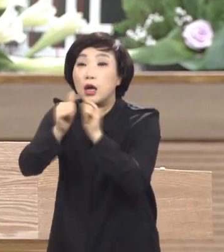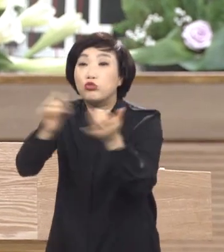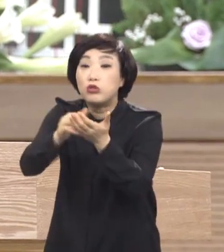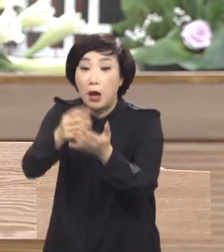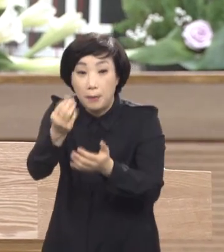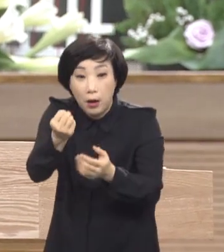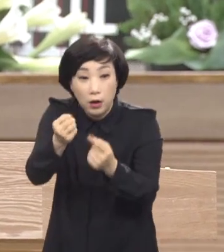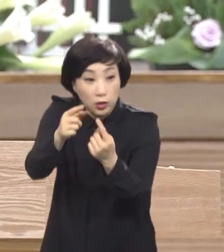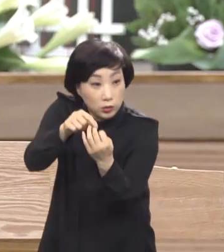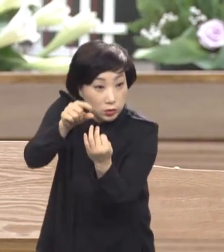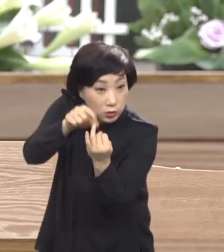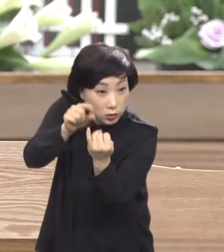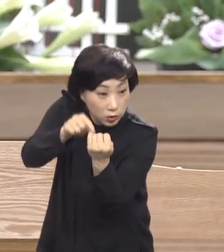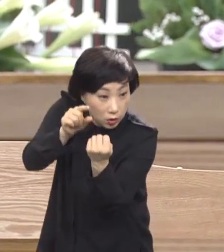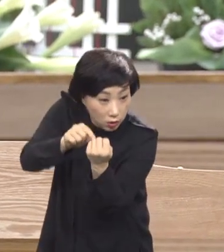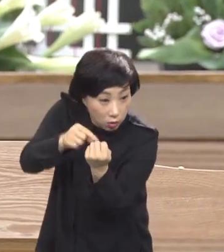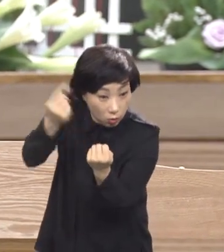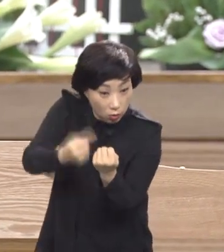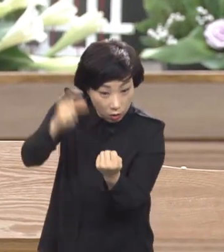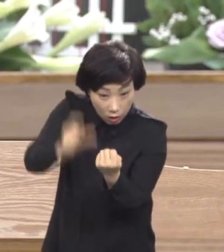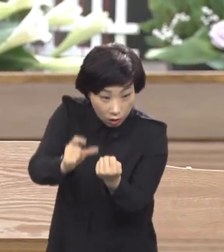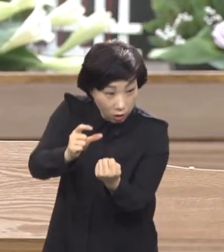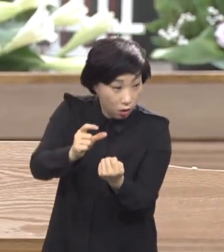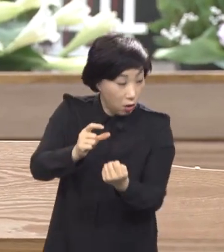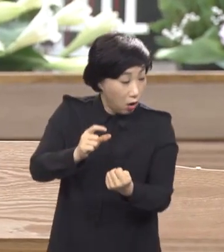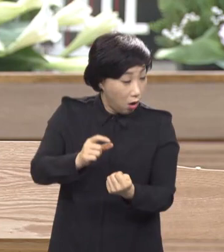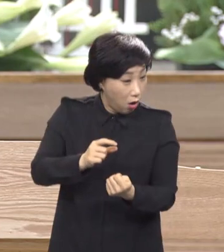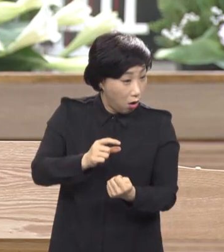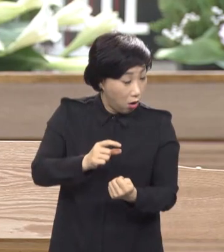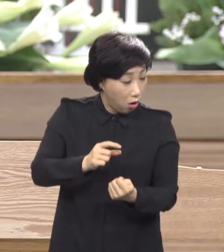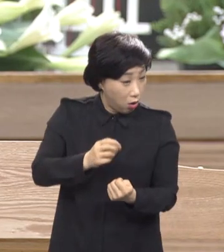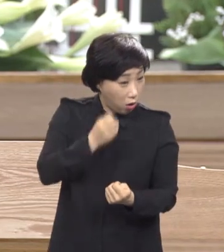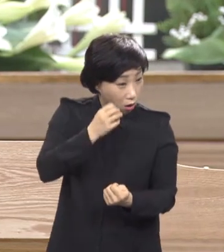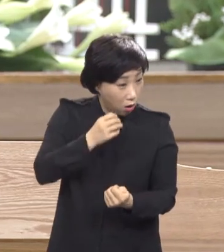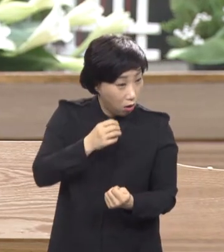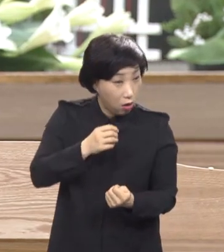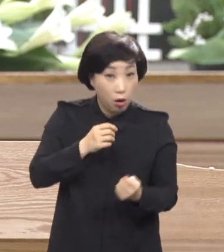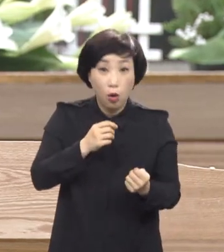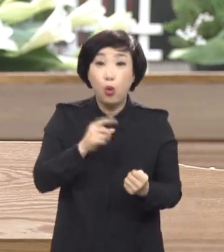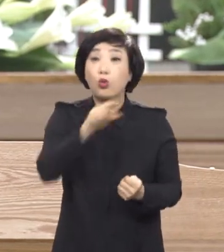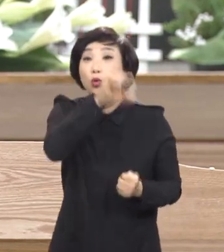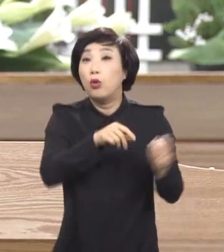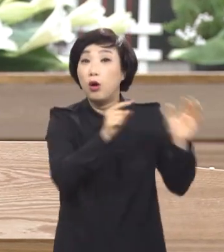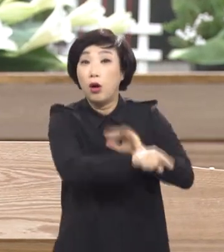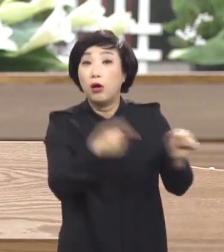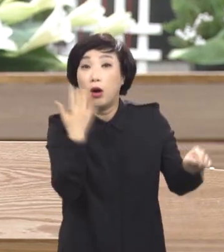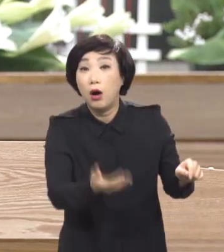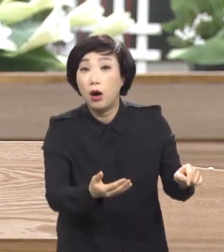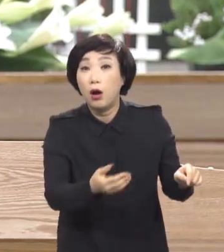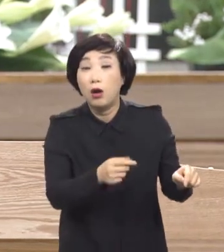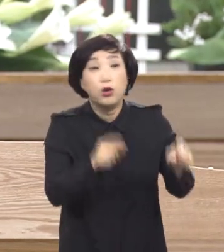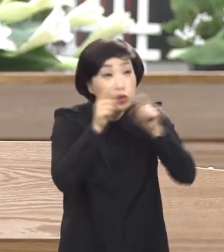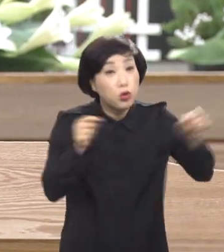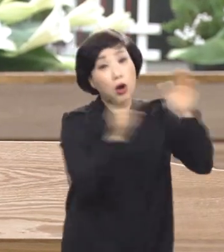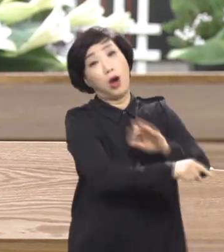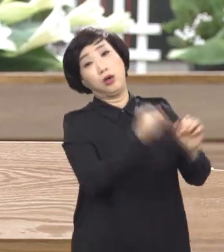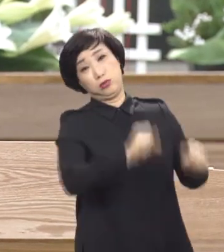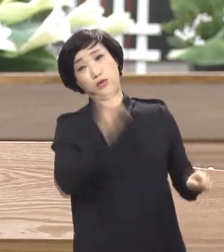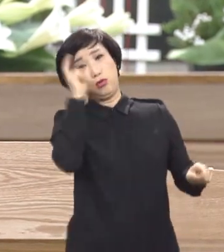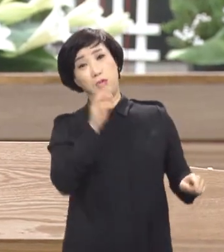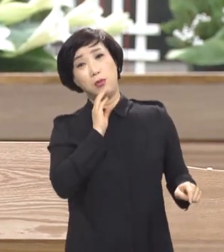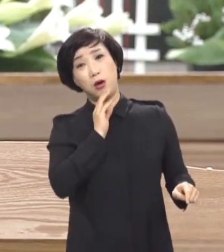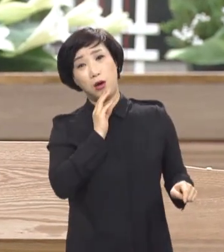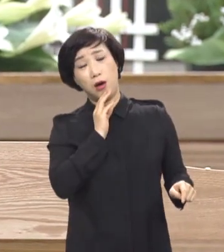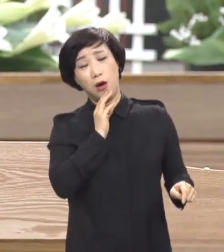이 사람들이 다 어디 갔어 모든 사람 다 어디 갔었어 지옥 같지 않겠어